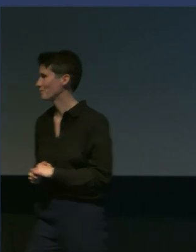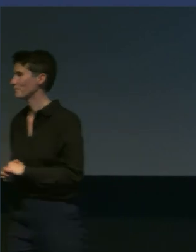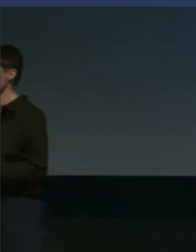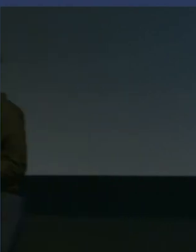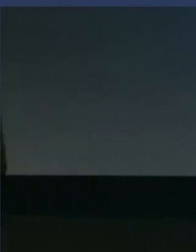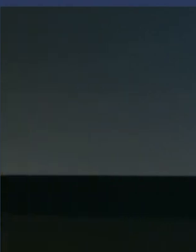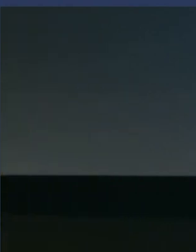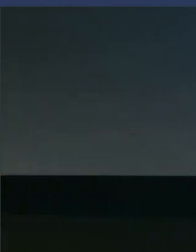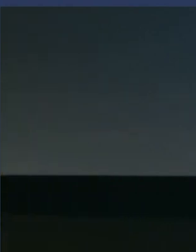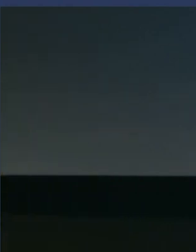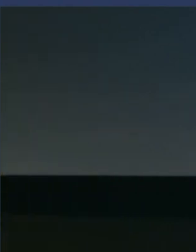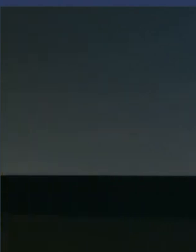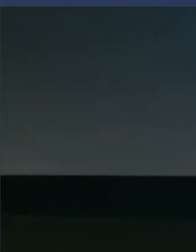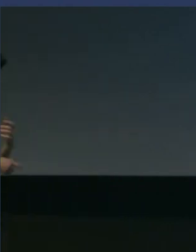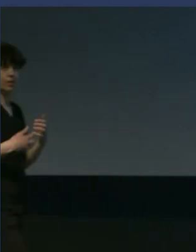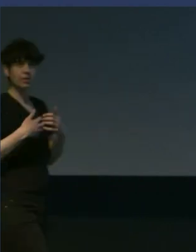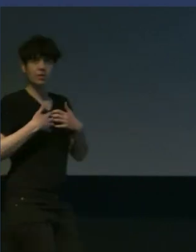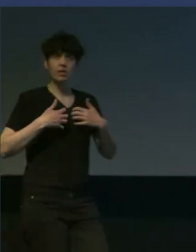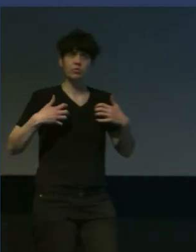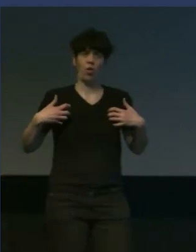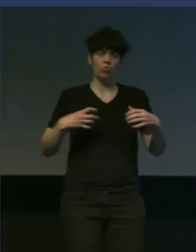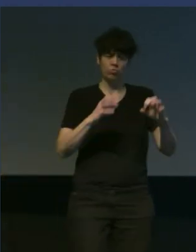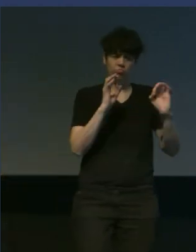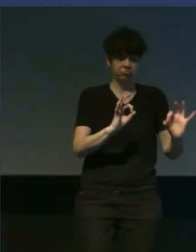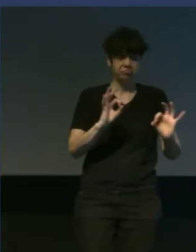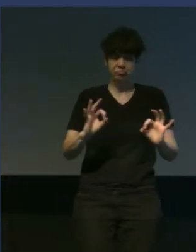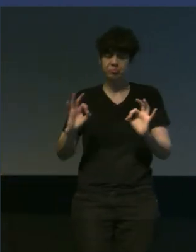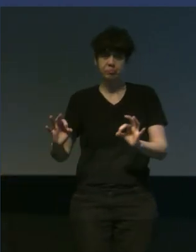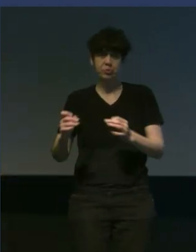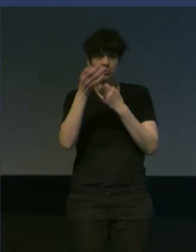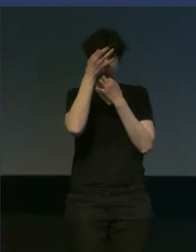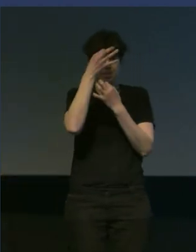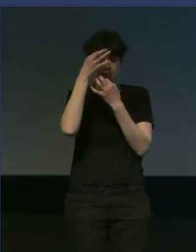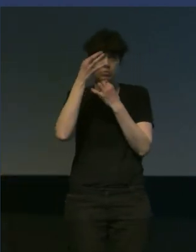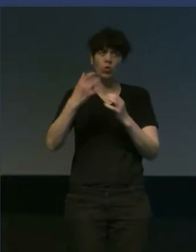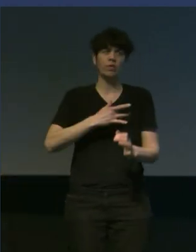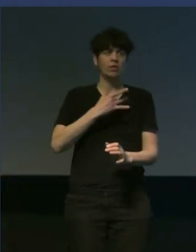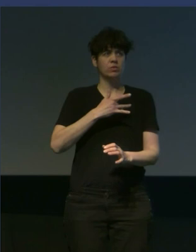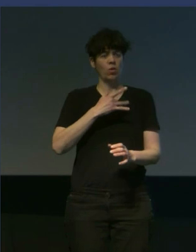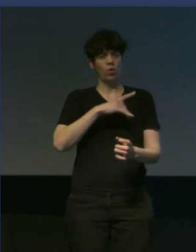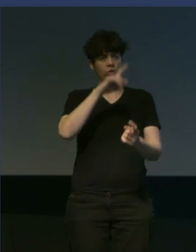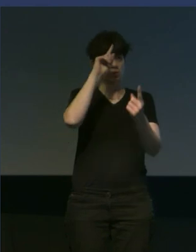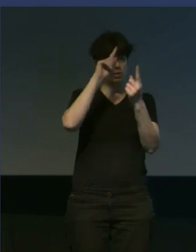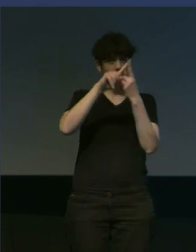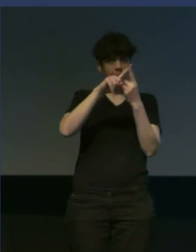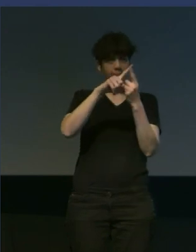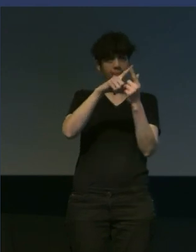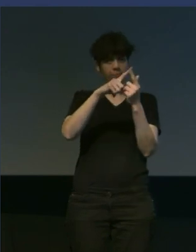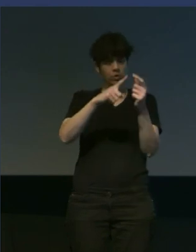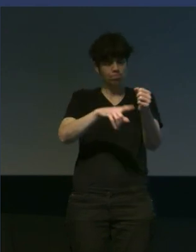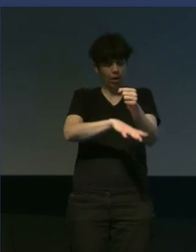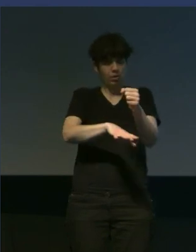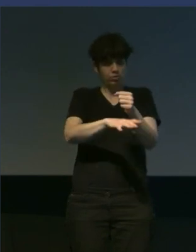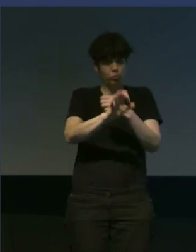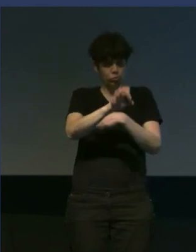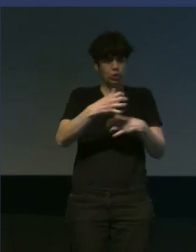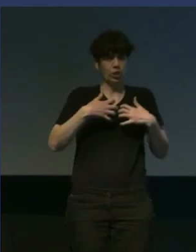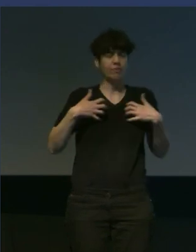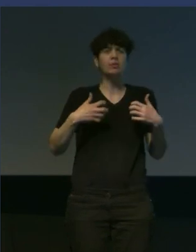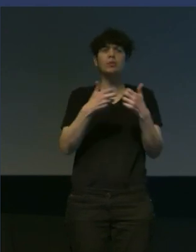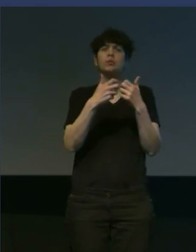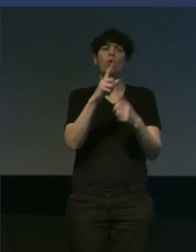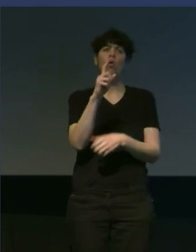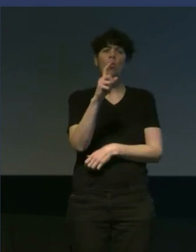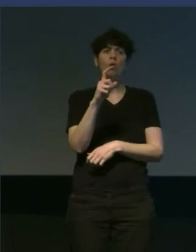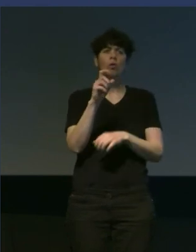aussi. Donc, c'est assez intéressant d'avoir cette mise en perspective de sujets qui, à la base, sont scientifiques. Mais par exemple, l'eau, on